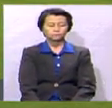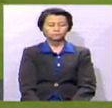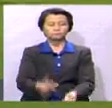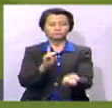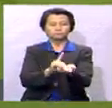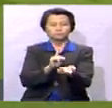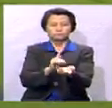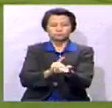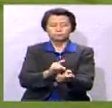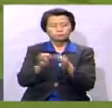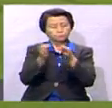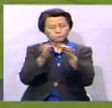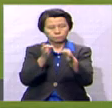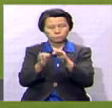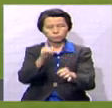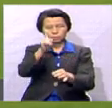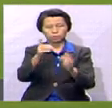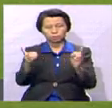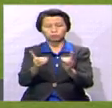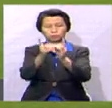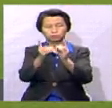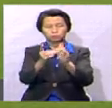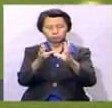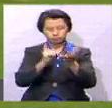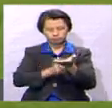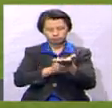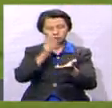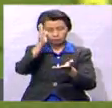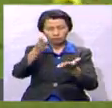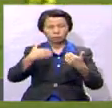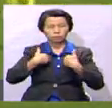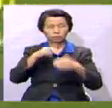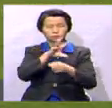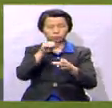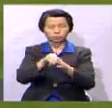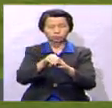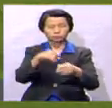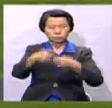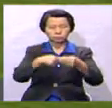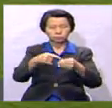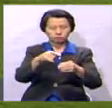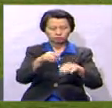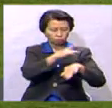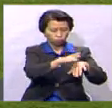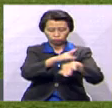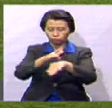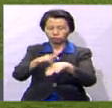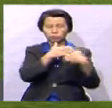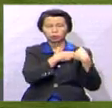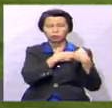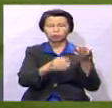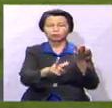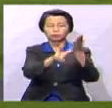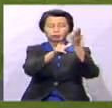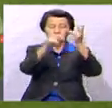Dr. Ahmad Samsuri juga menjelaskan satu perjumpaan dan perbincangan akan diadakan, termasuklah mengenai pengisian kekosongan jawatan Timbalan